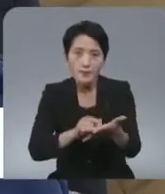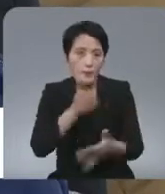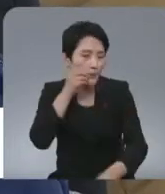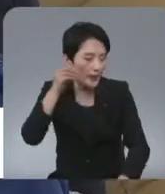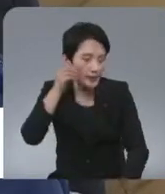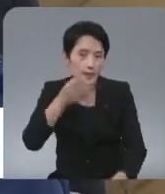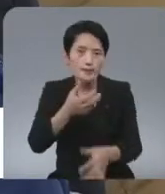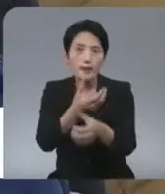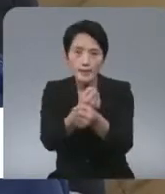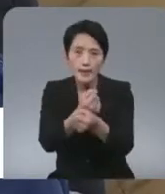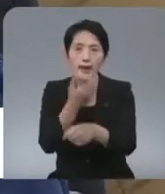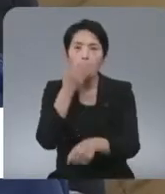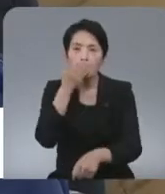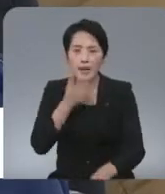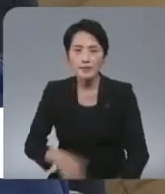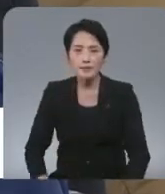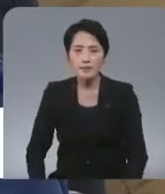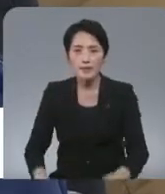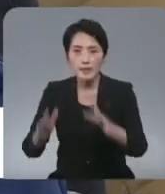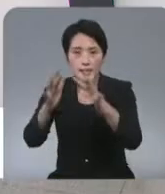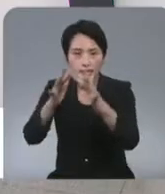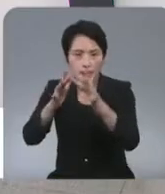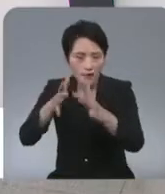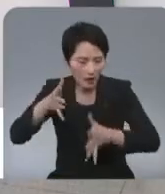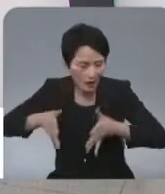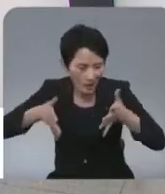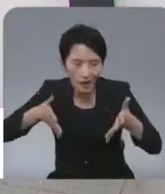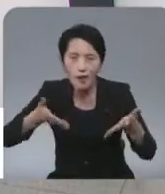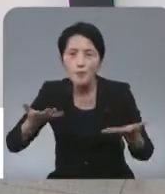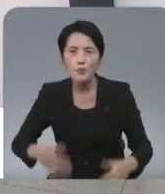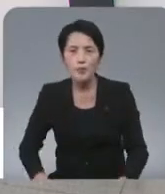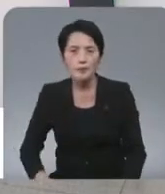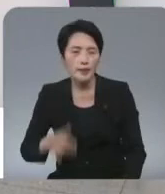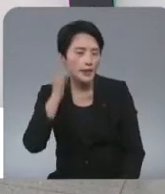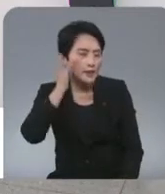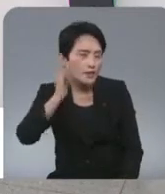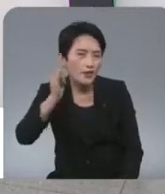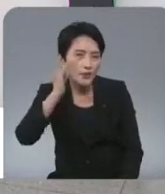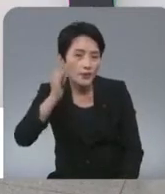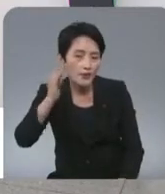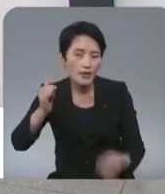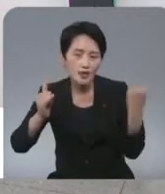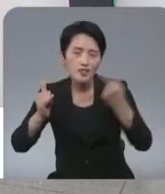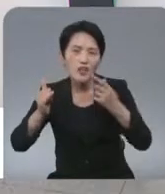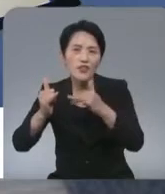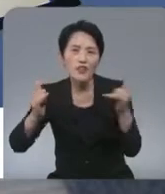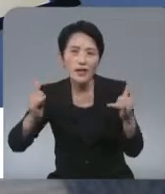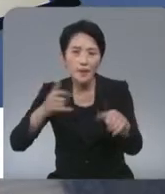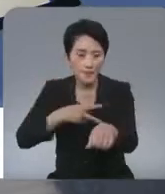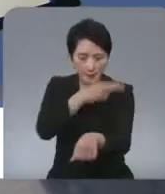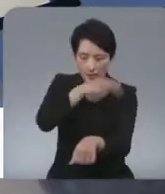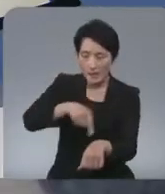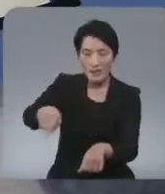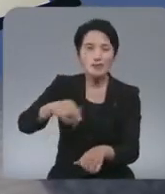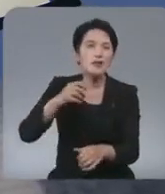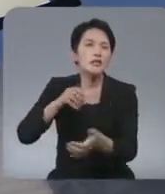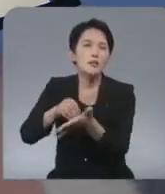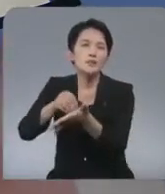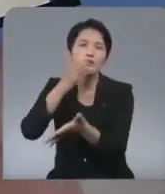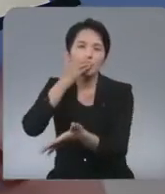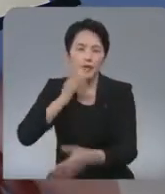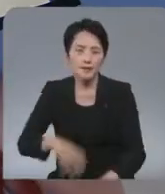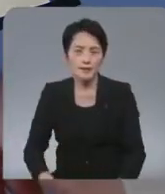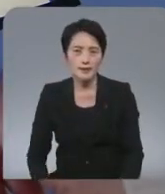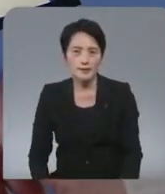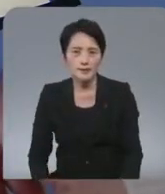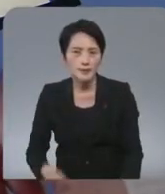日销售京釜、庆泉、东海、大邱、中北、中部内陆、庆北线车票，13日销